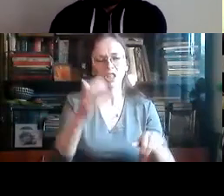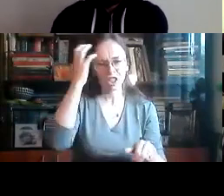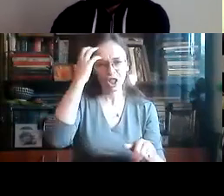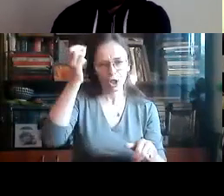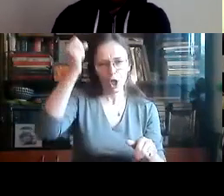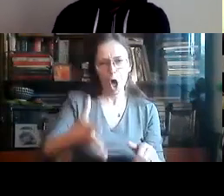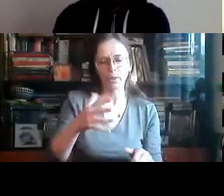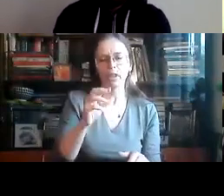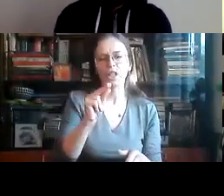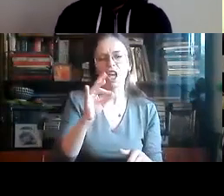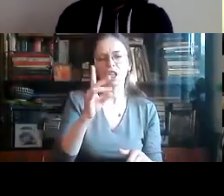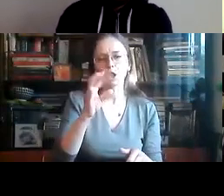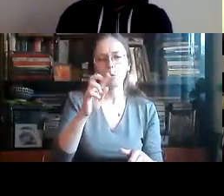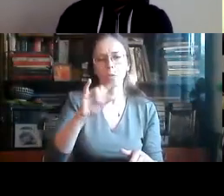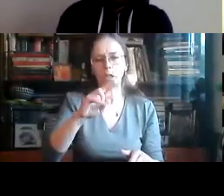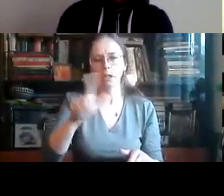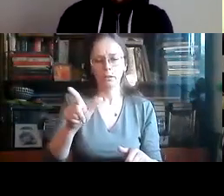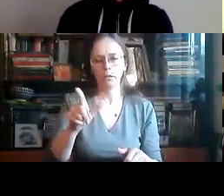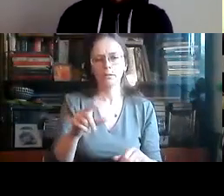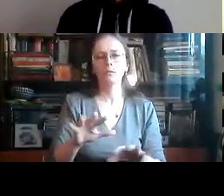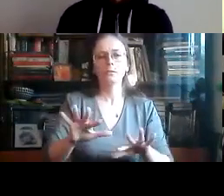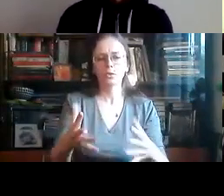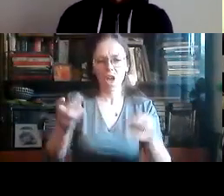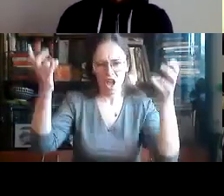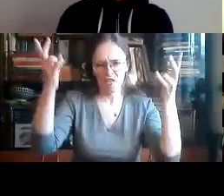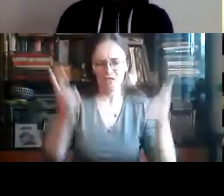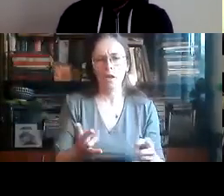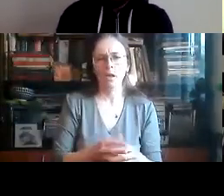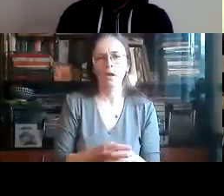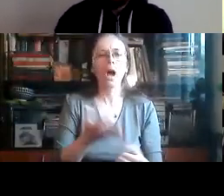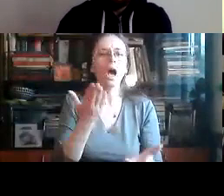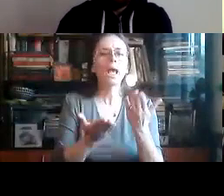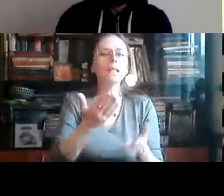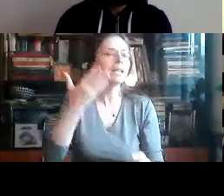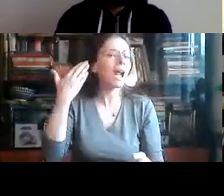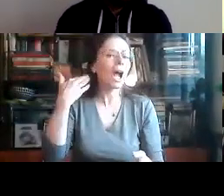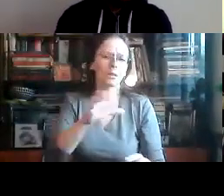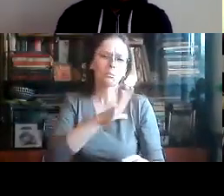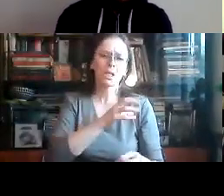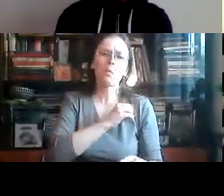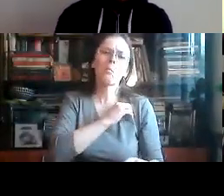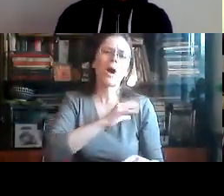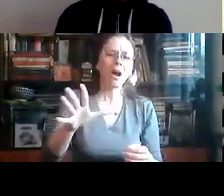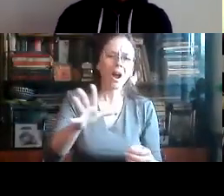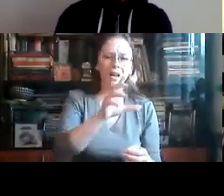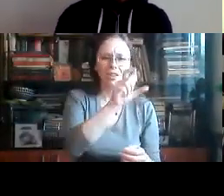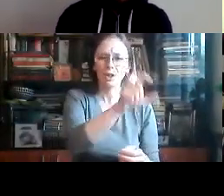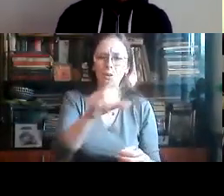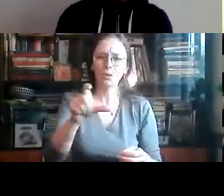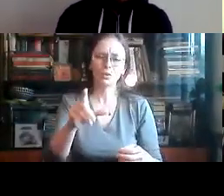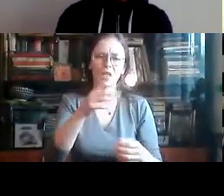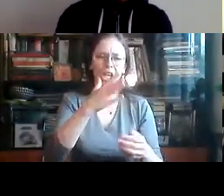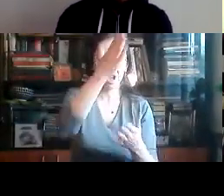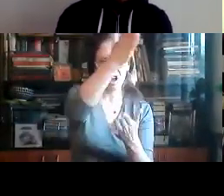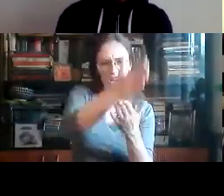теперь, например, если раньше богатство как бы делало границу между